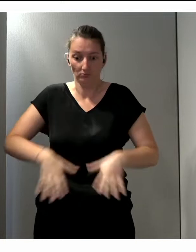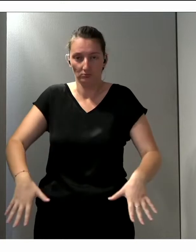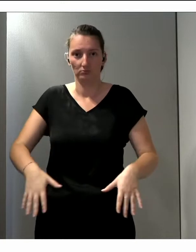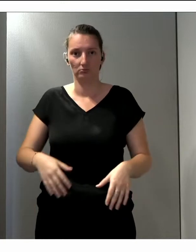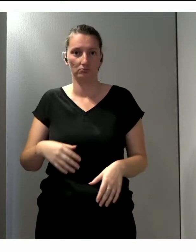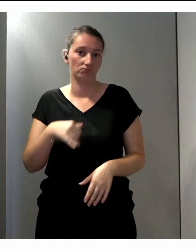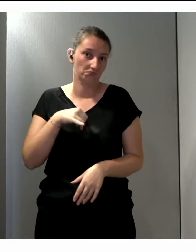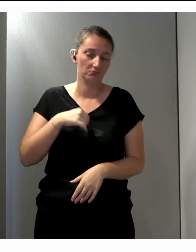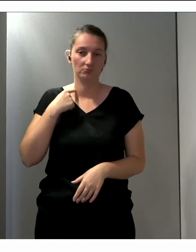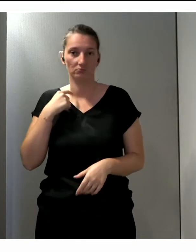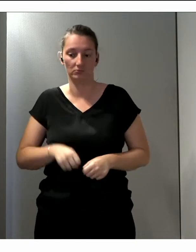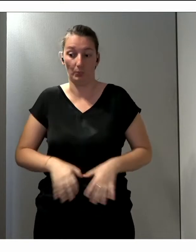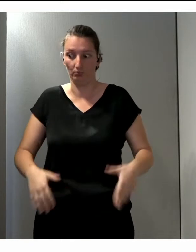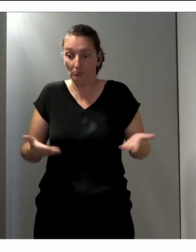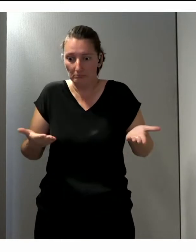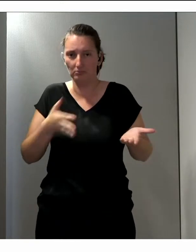urinaires ou fécales.